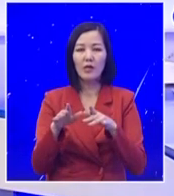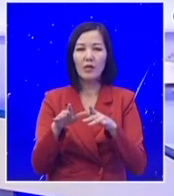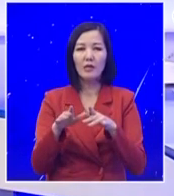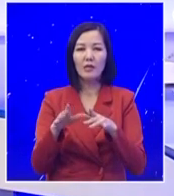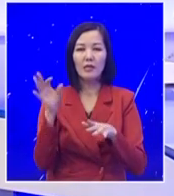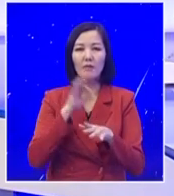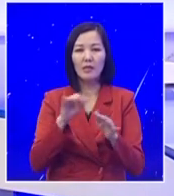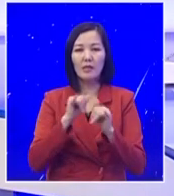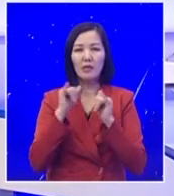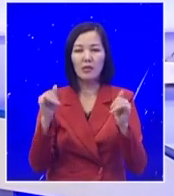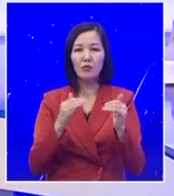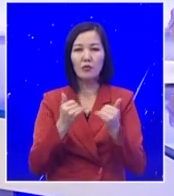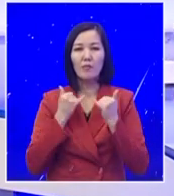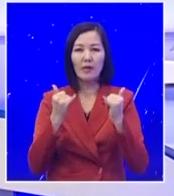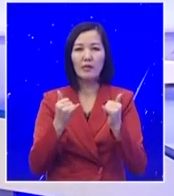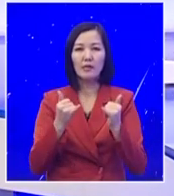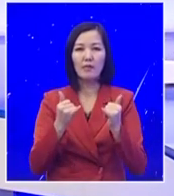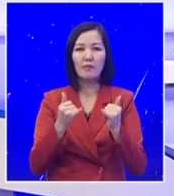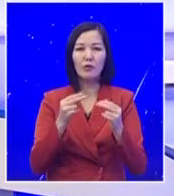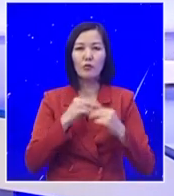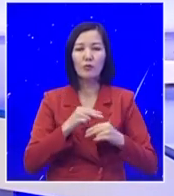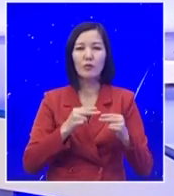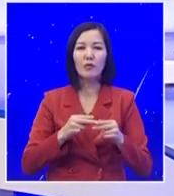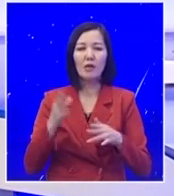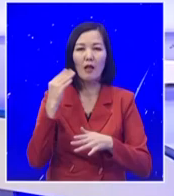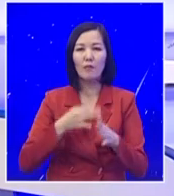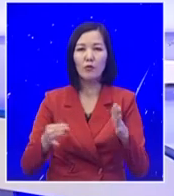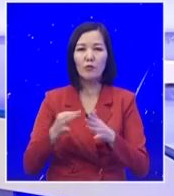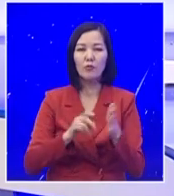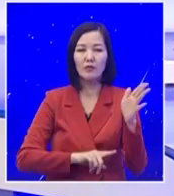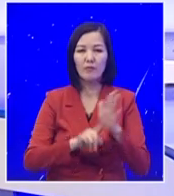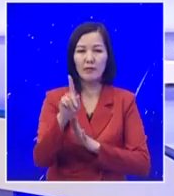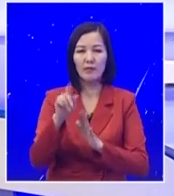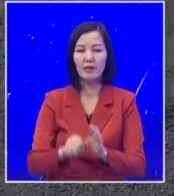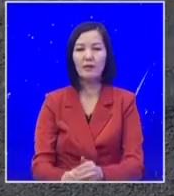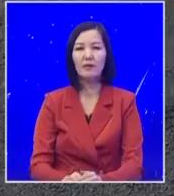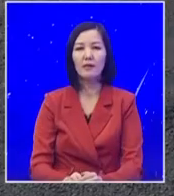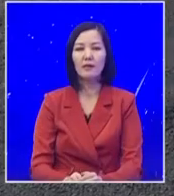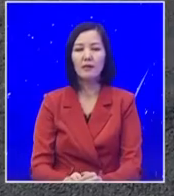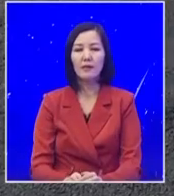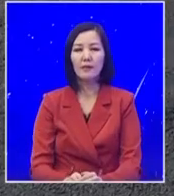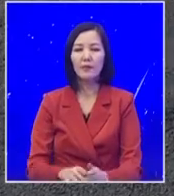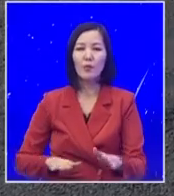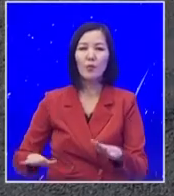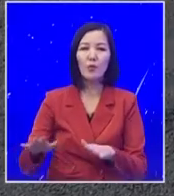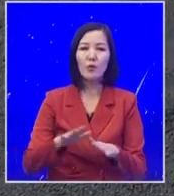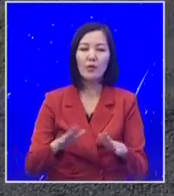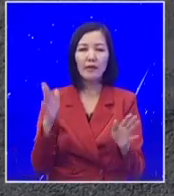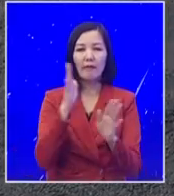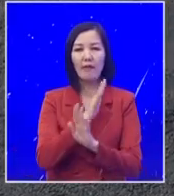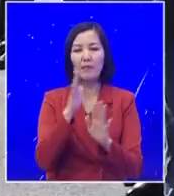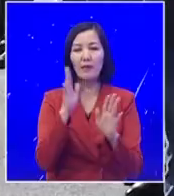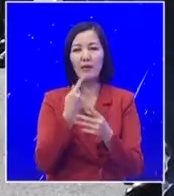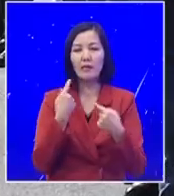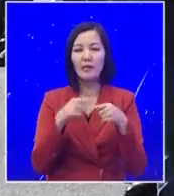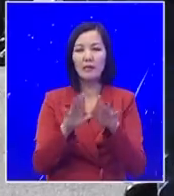күрестің тиімділігін арттыруға бағытталмақ. Бұл тұрғыдағы жұмыстар облыс аумағында да басталды. Өңірде табиғи және техногенді